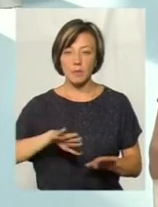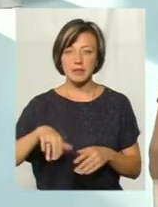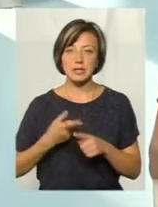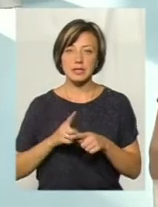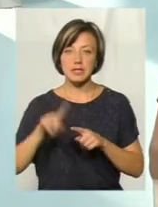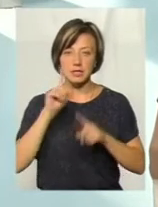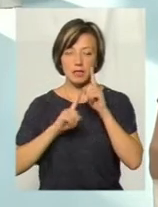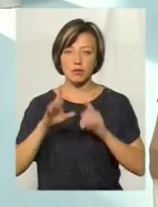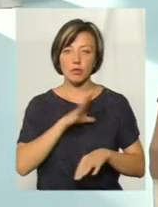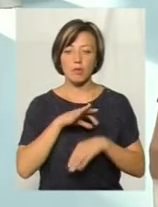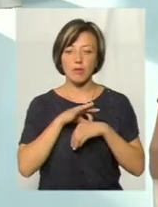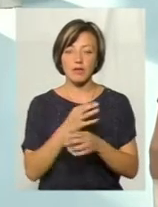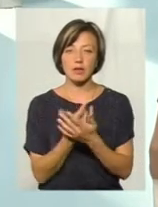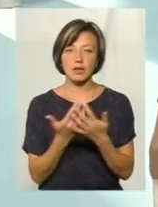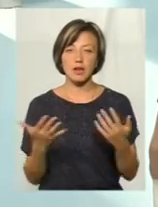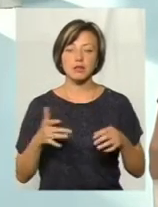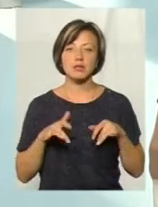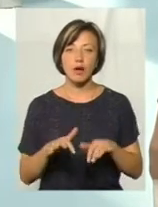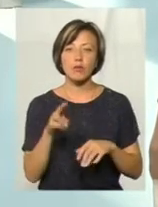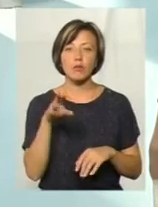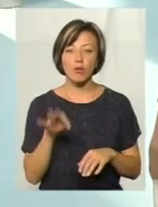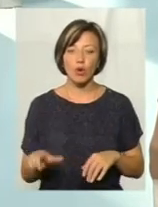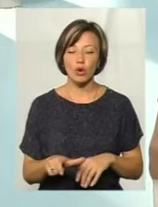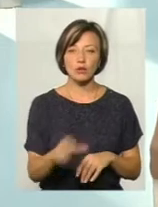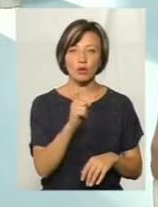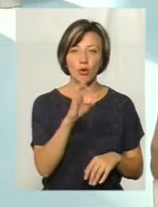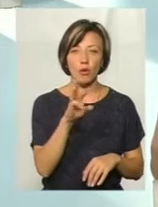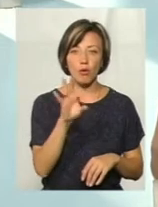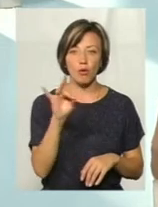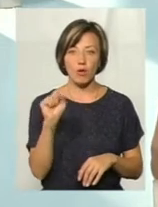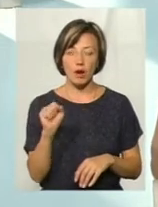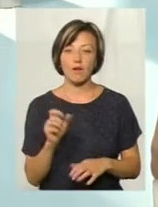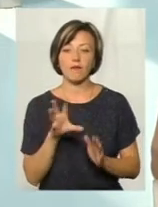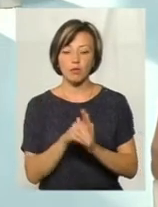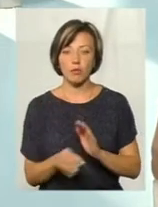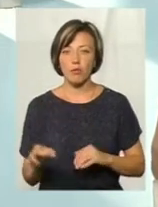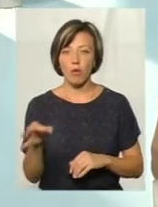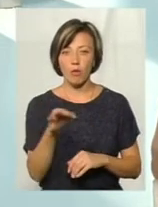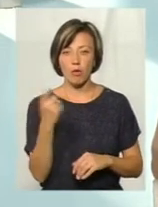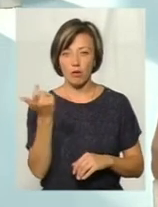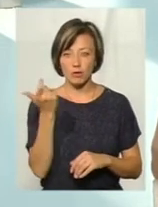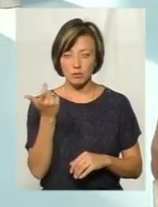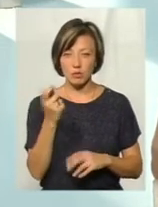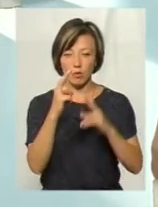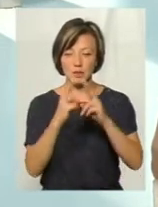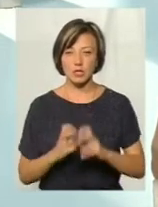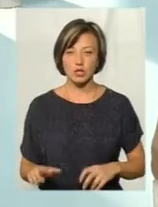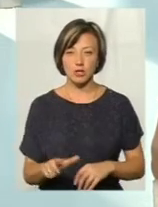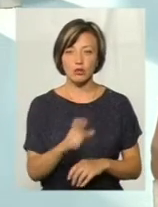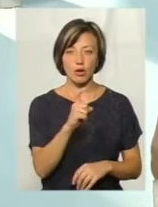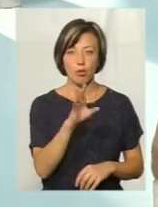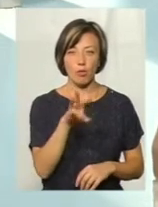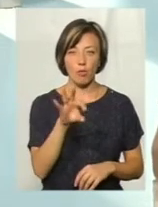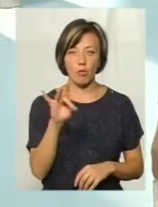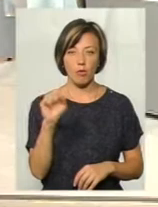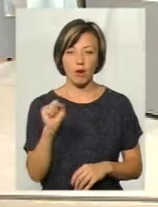було проведено ряд заходів по річці Хомора, в тому числі і облдгоспом було проведено обстеження річки Хомора від